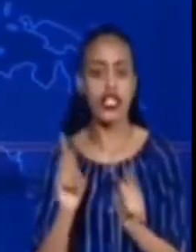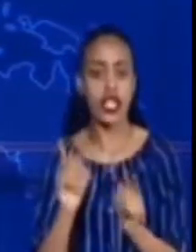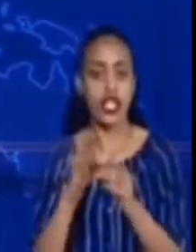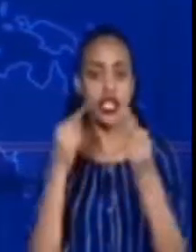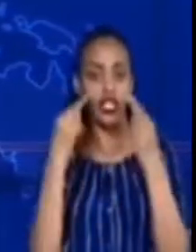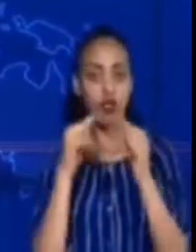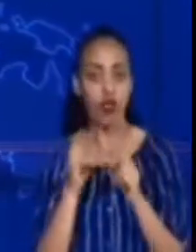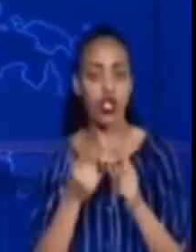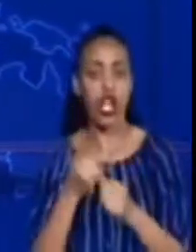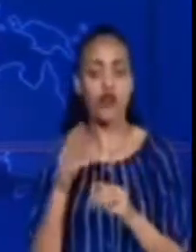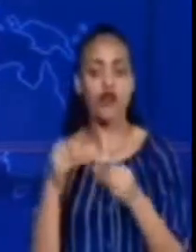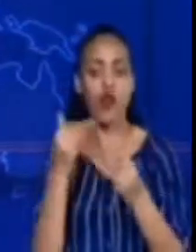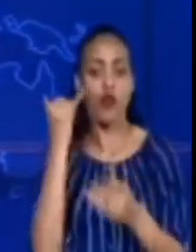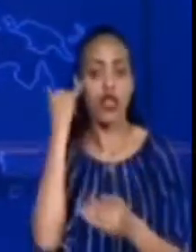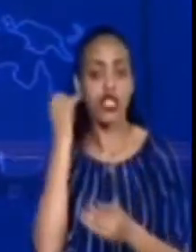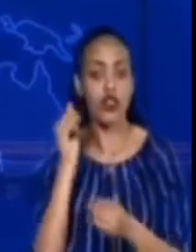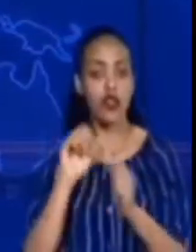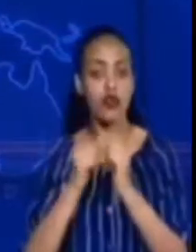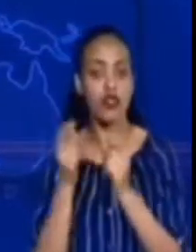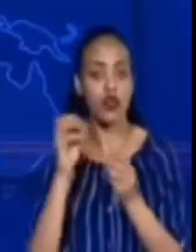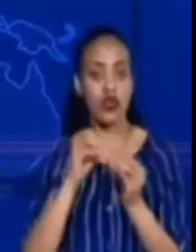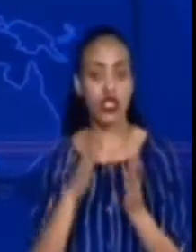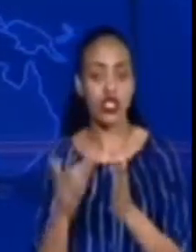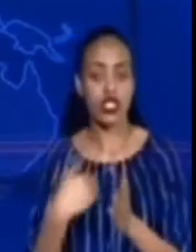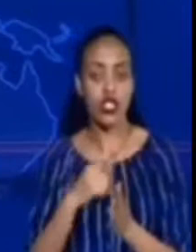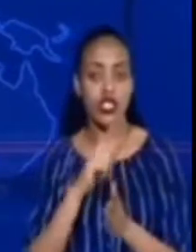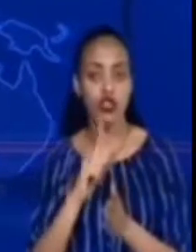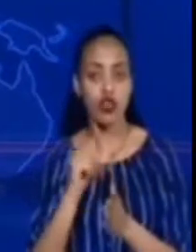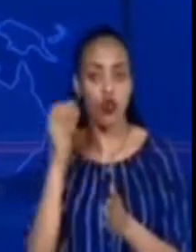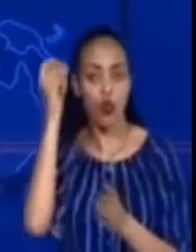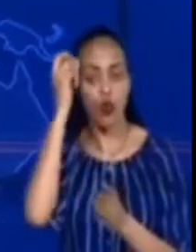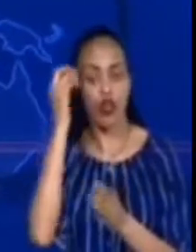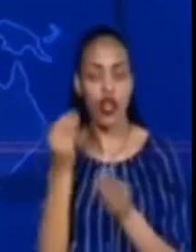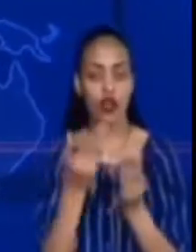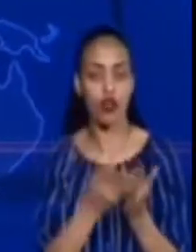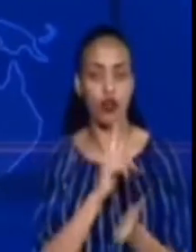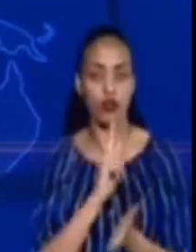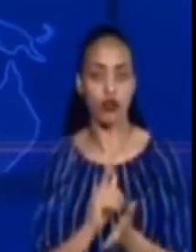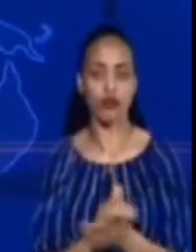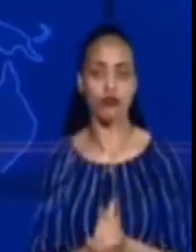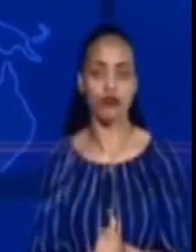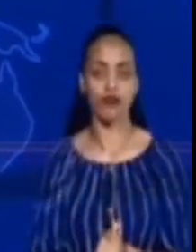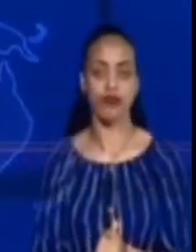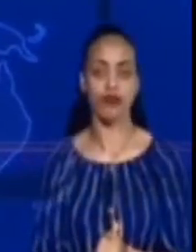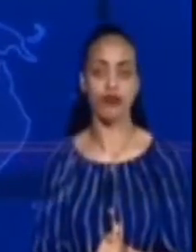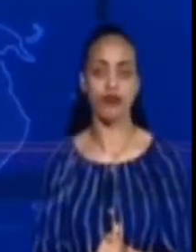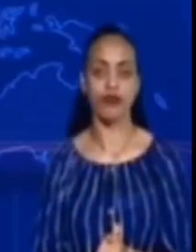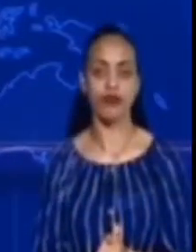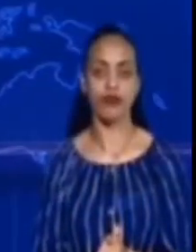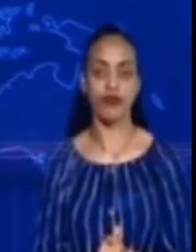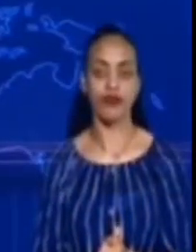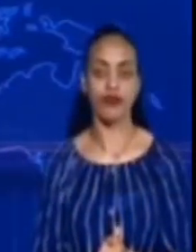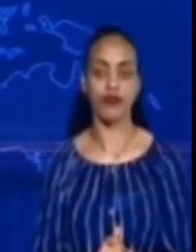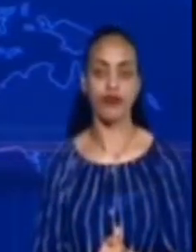ብለ አንተ ካህዲ አንተ ይሁዳ ቲያንስ ግብር የማይከፍል መንግስትን